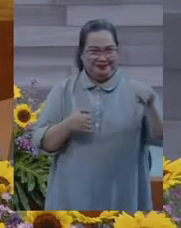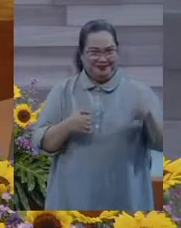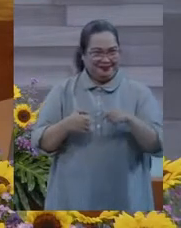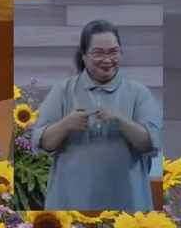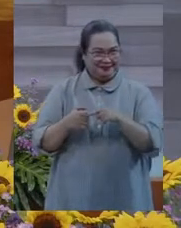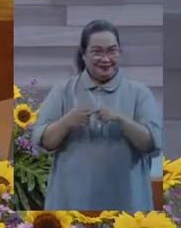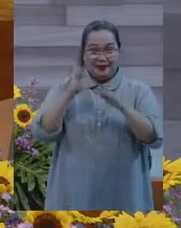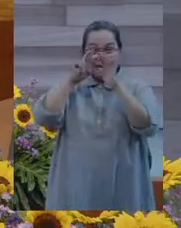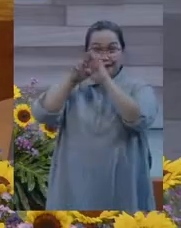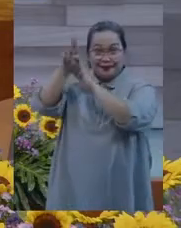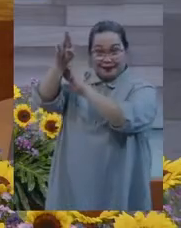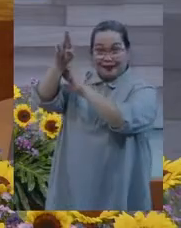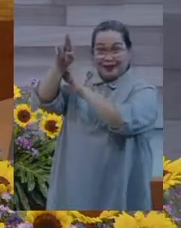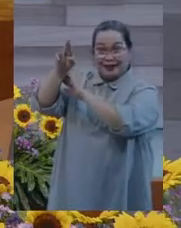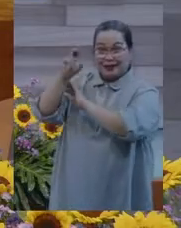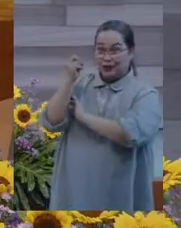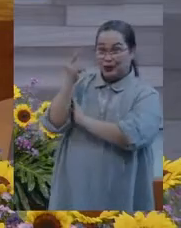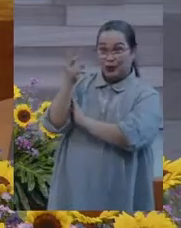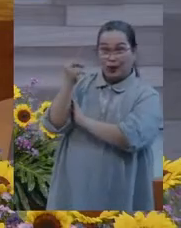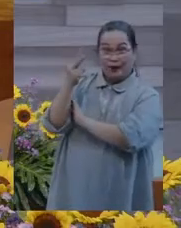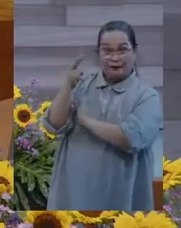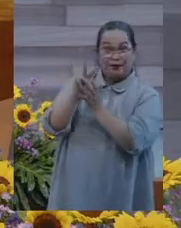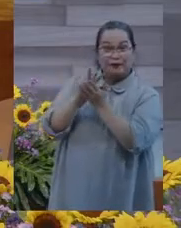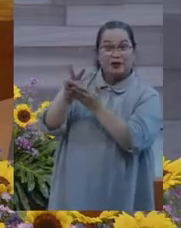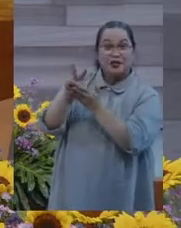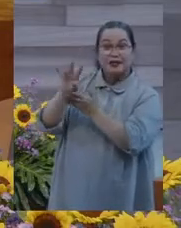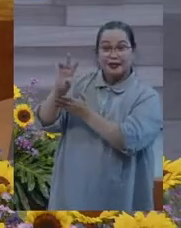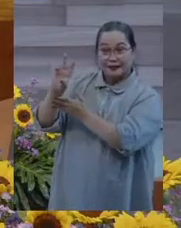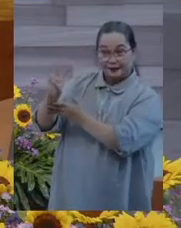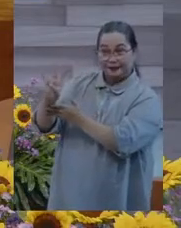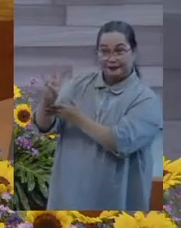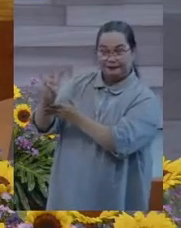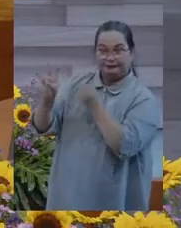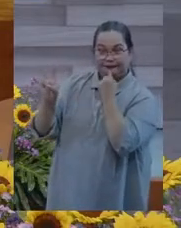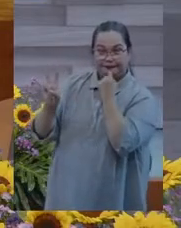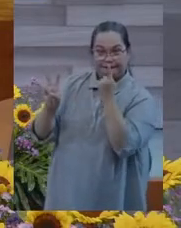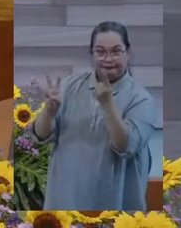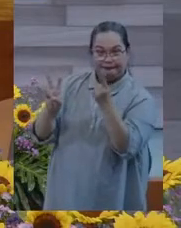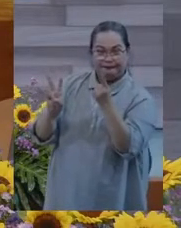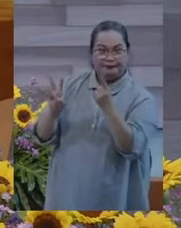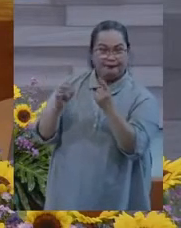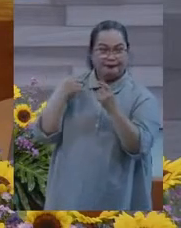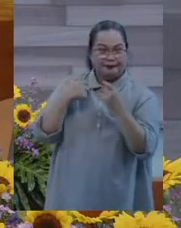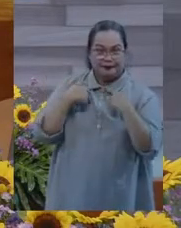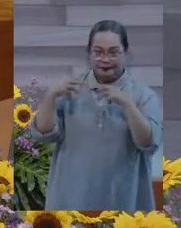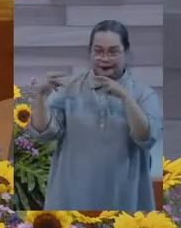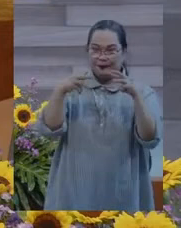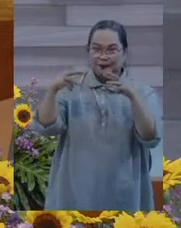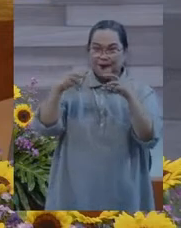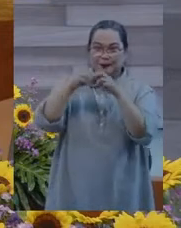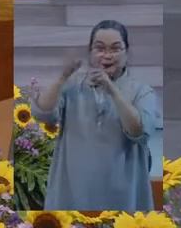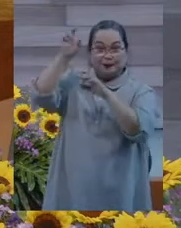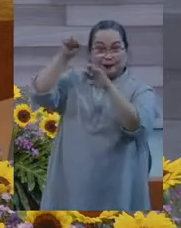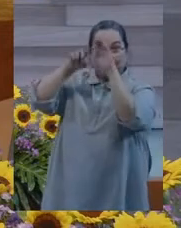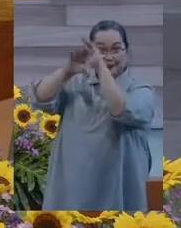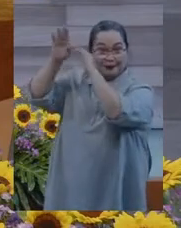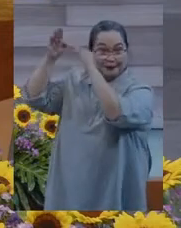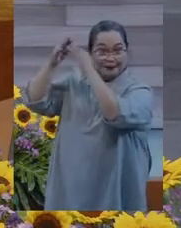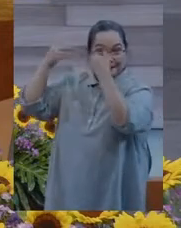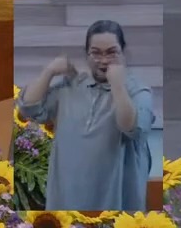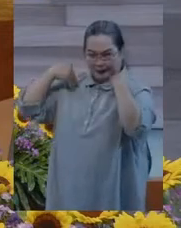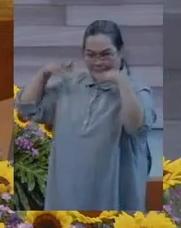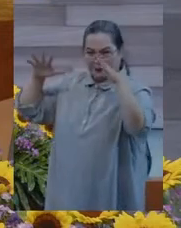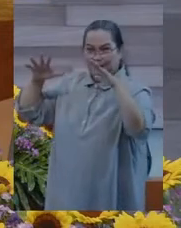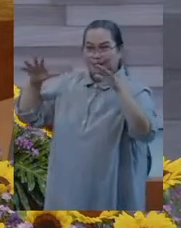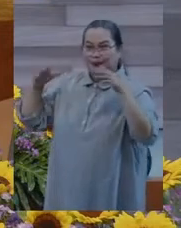Sa Revelations 12:7, ang sabi doon, "Now war arose in heaven, Michael and his